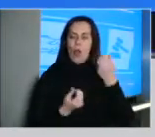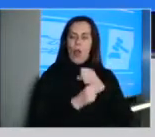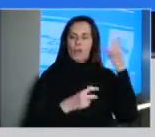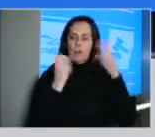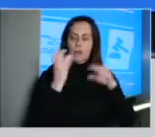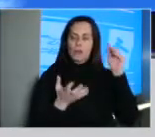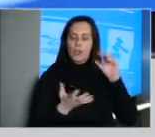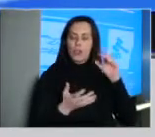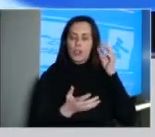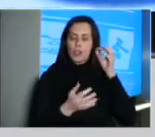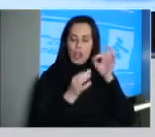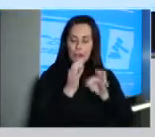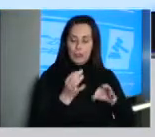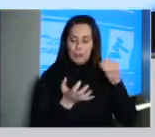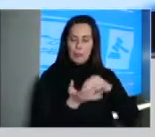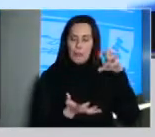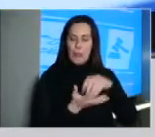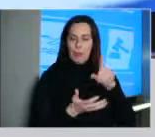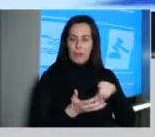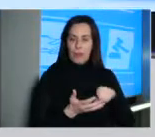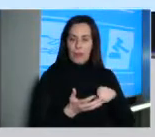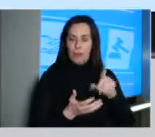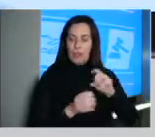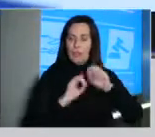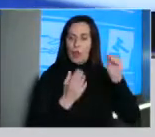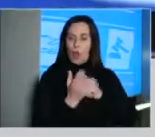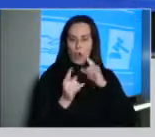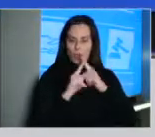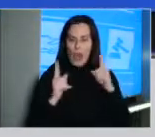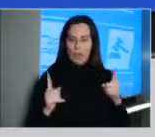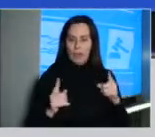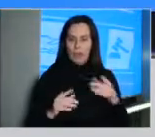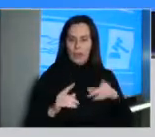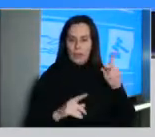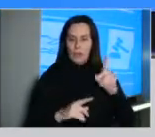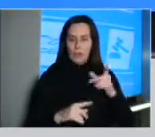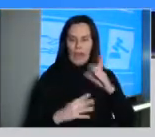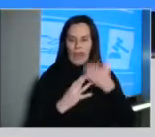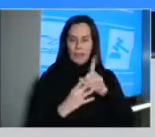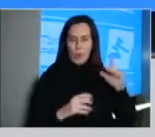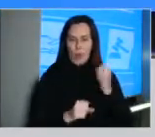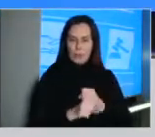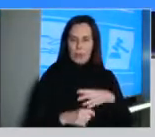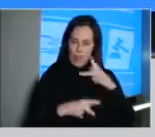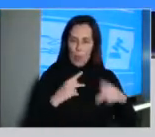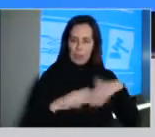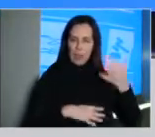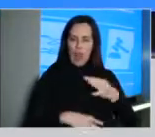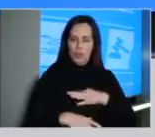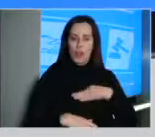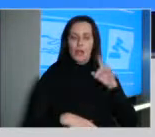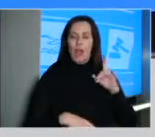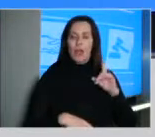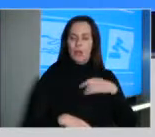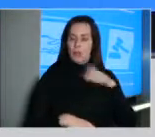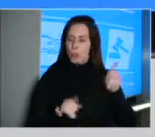שלו נמצאים באתר, ואותו ממונה אגב חייב גם לפרסם דוח שנתי, שזה למעלה מחצי אם הם לא עושים, זה הפרויקט הבא שלנו, אבל אנחנו בדרך,